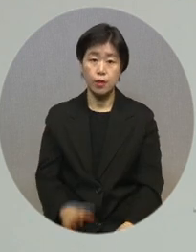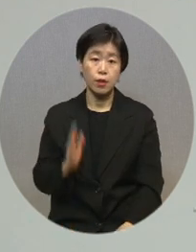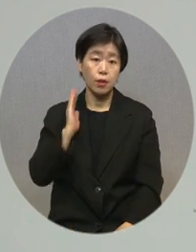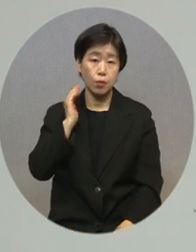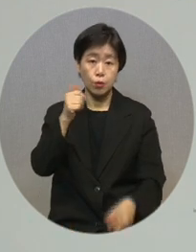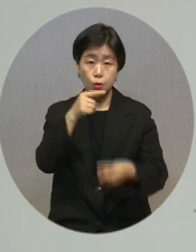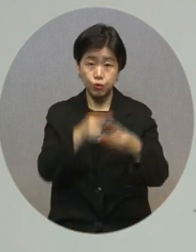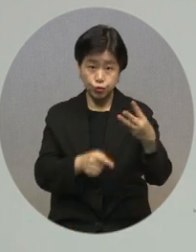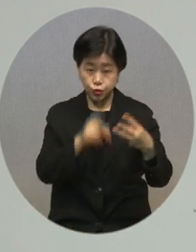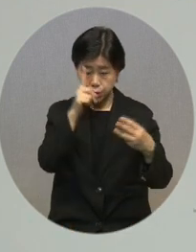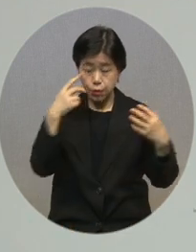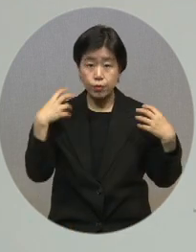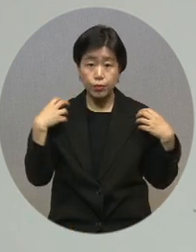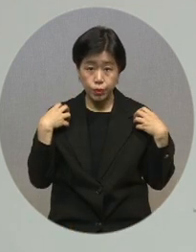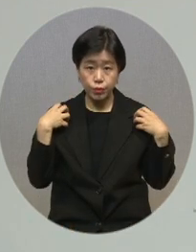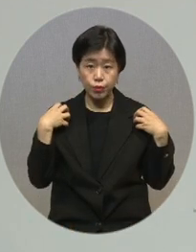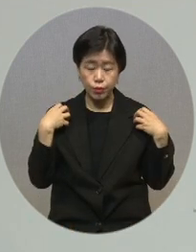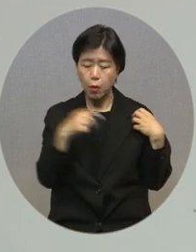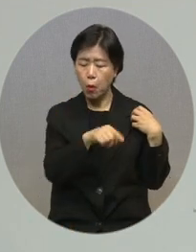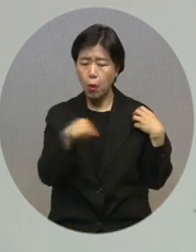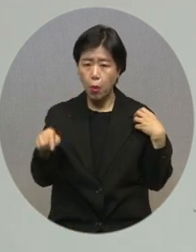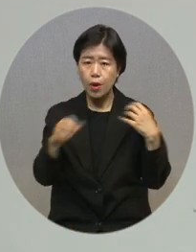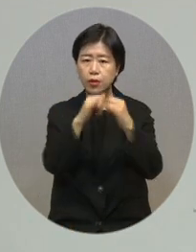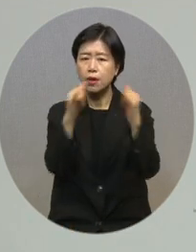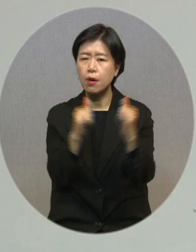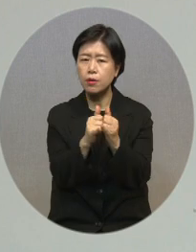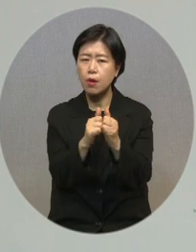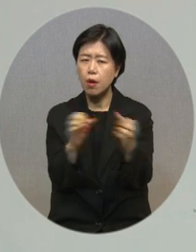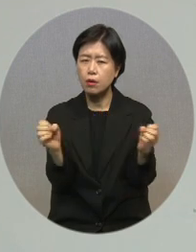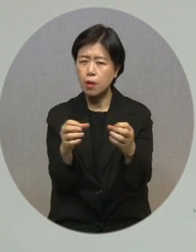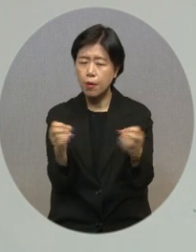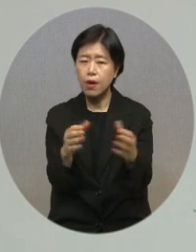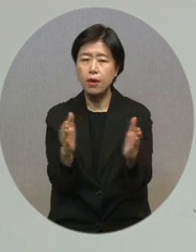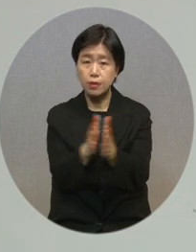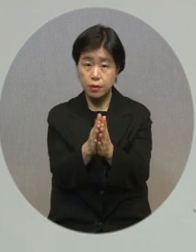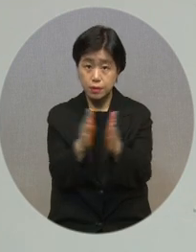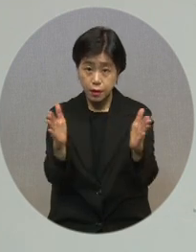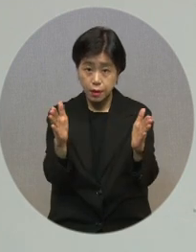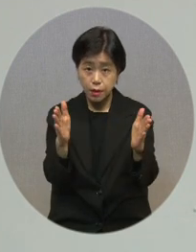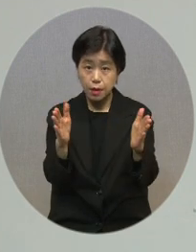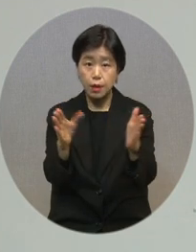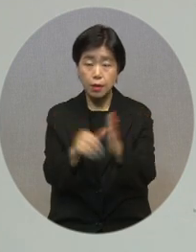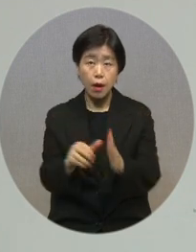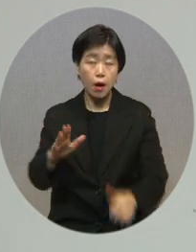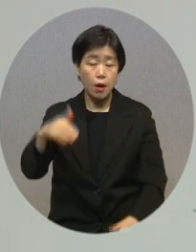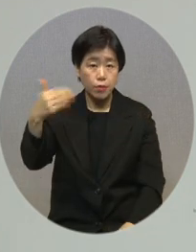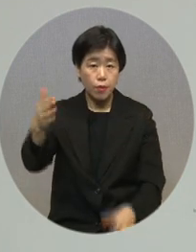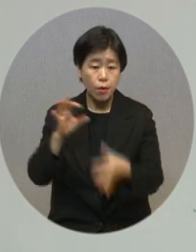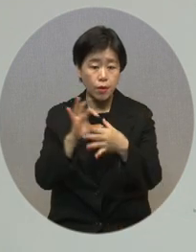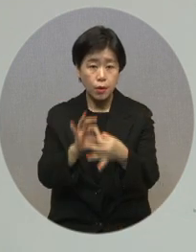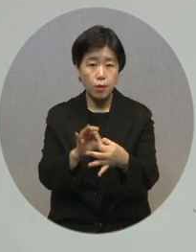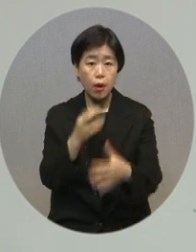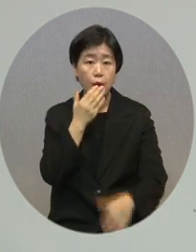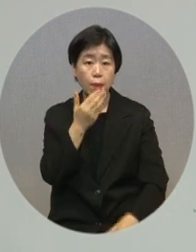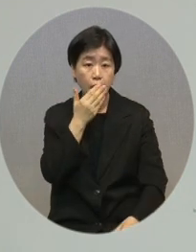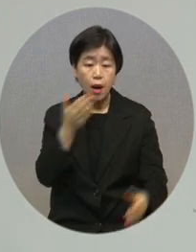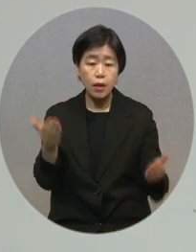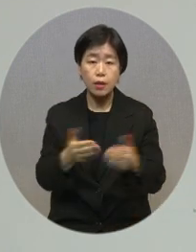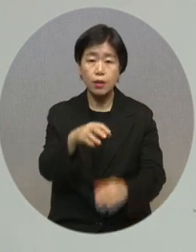사회적 대화가 시작됐는데 네. 이 노사정 사회적 대화를 시작하면서 지속 가능한 일자리와 미래 세대를